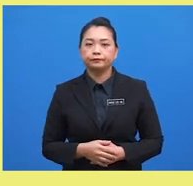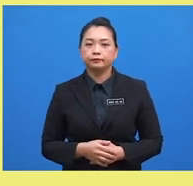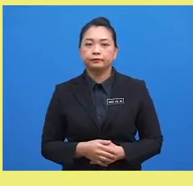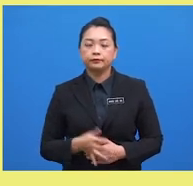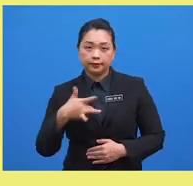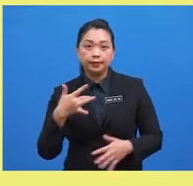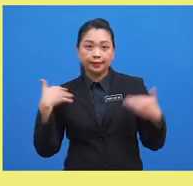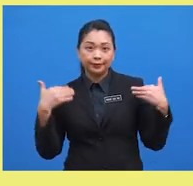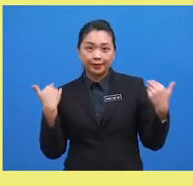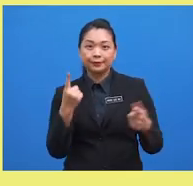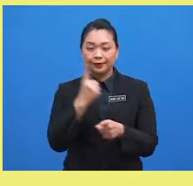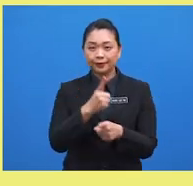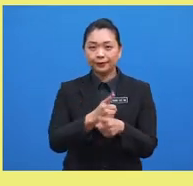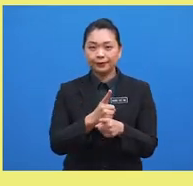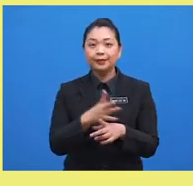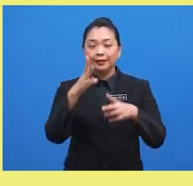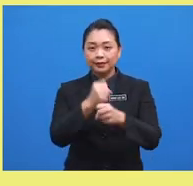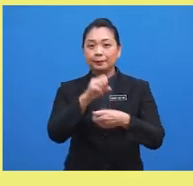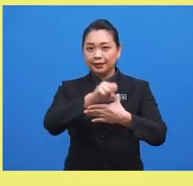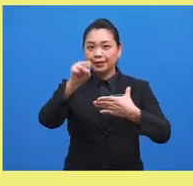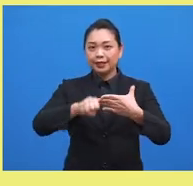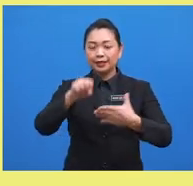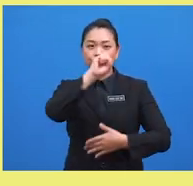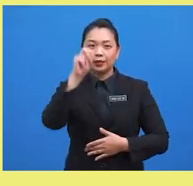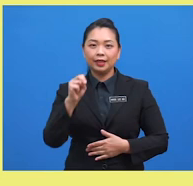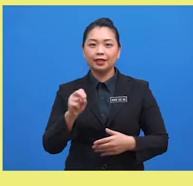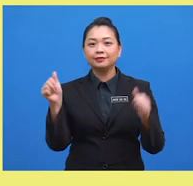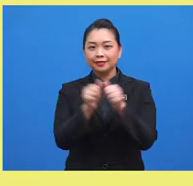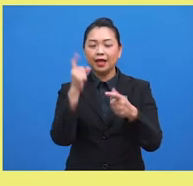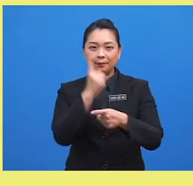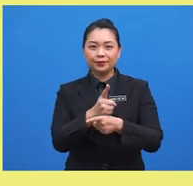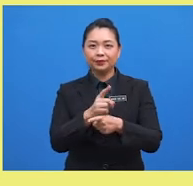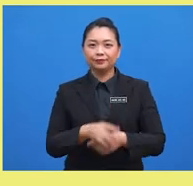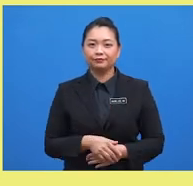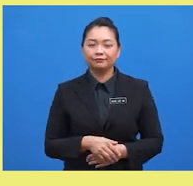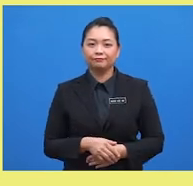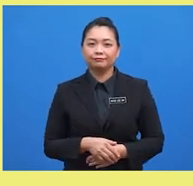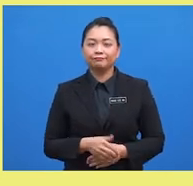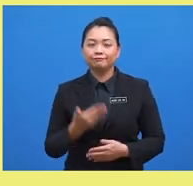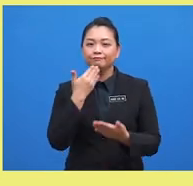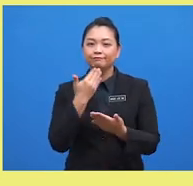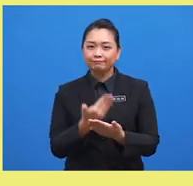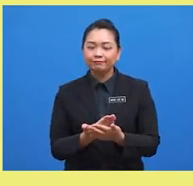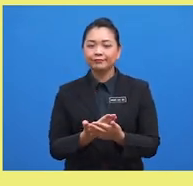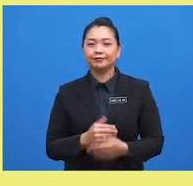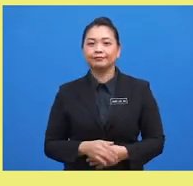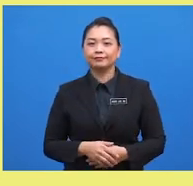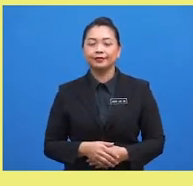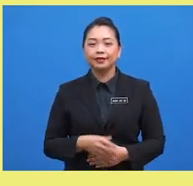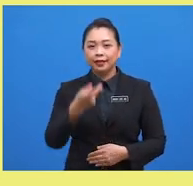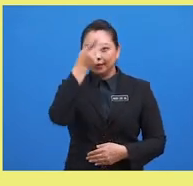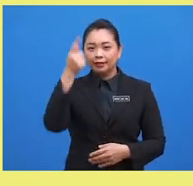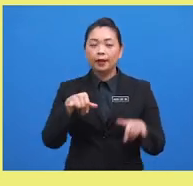rasa gembira kan? Dapat selesaikan soalan dengan betul. Terima kasih, murid-murid,